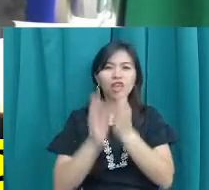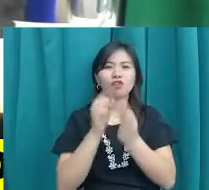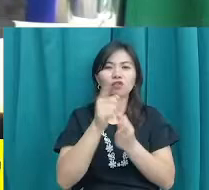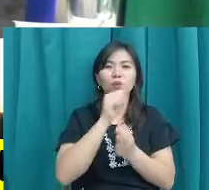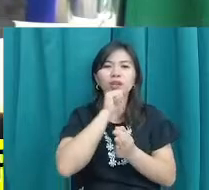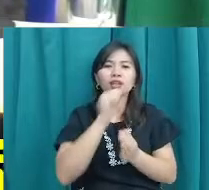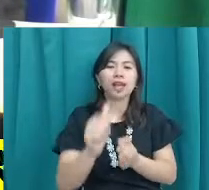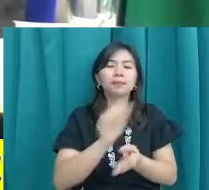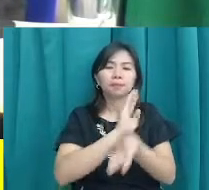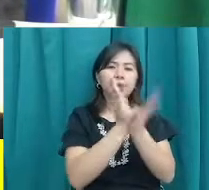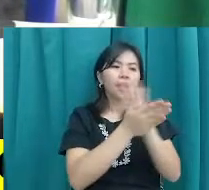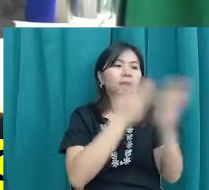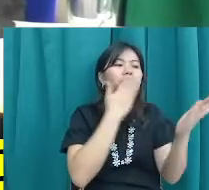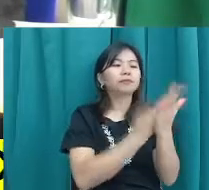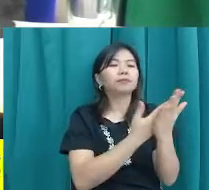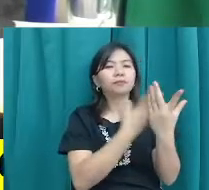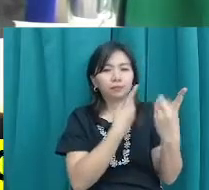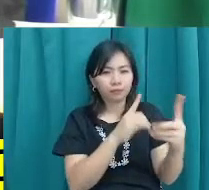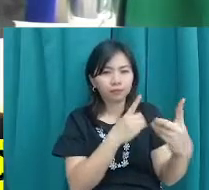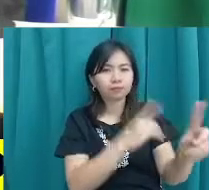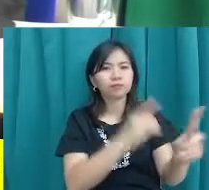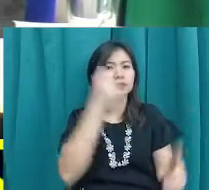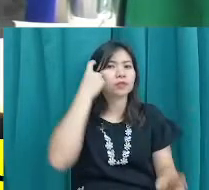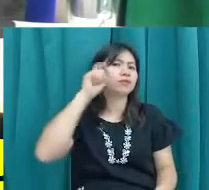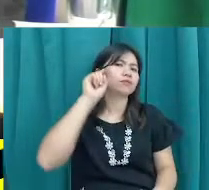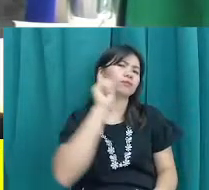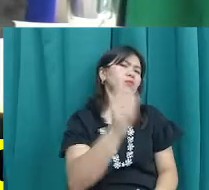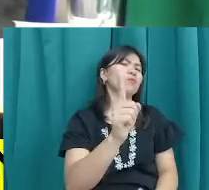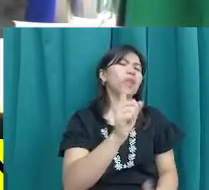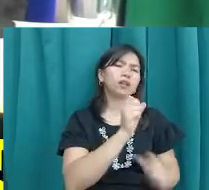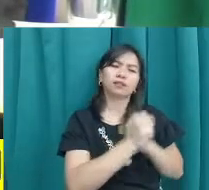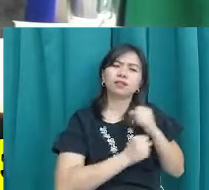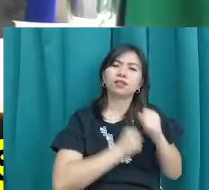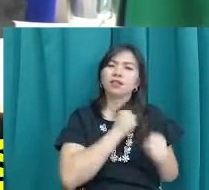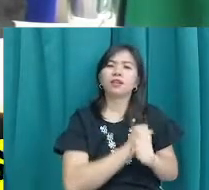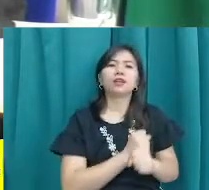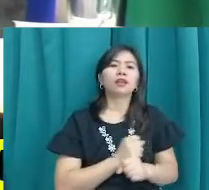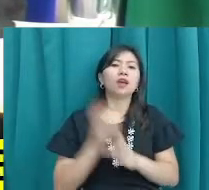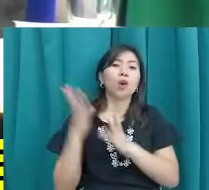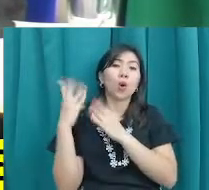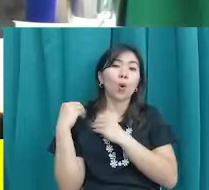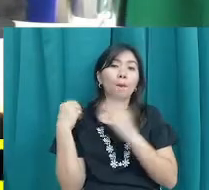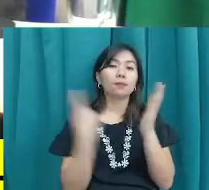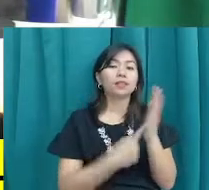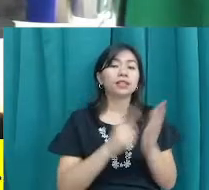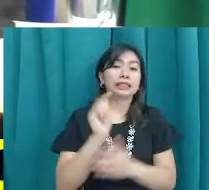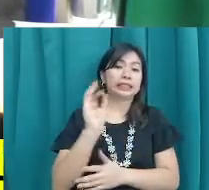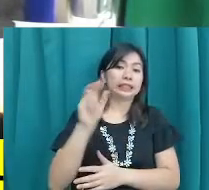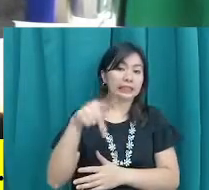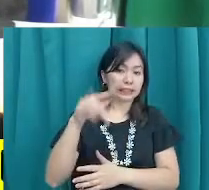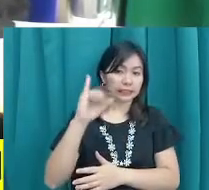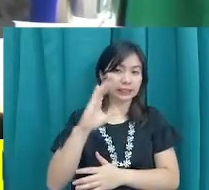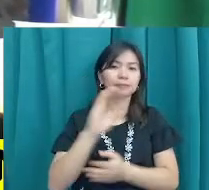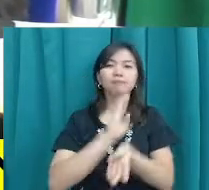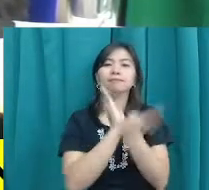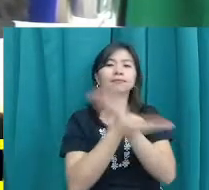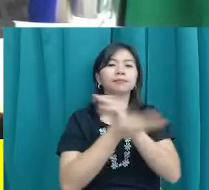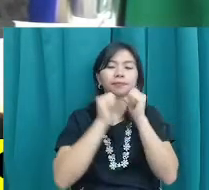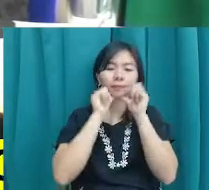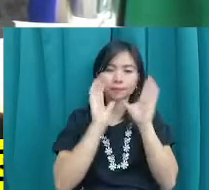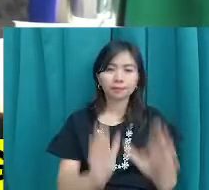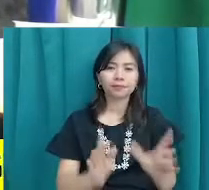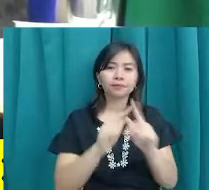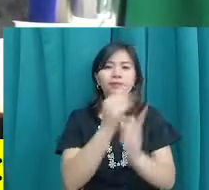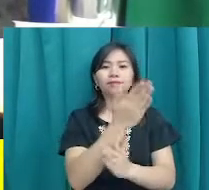be a good disciple. For 1.5 years, I hope this topic ay naging pagpapala sa inyong